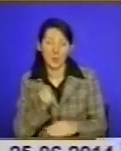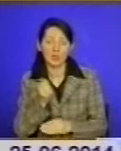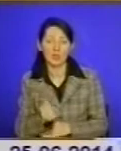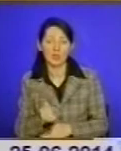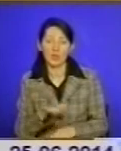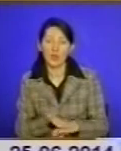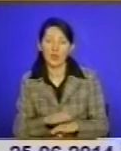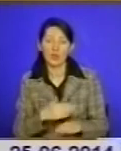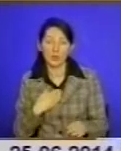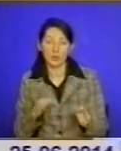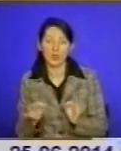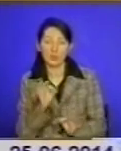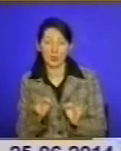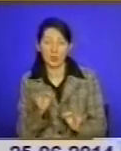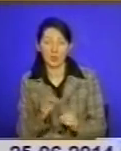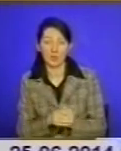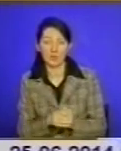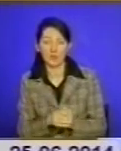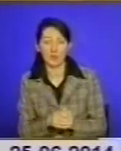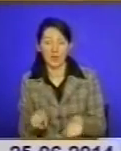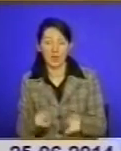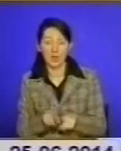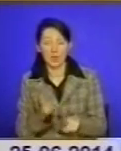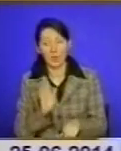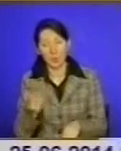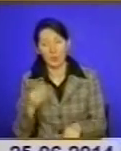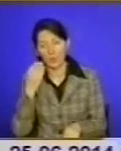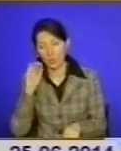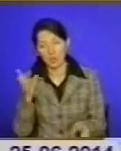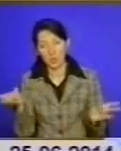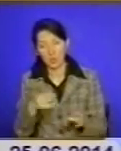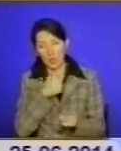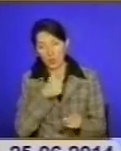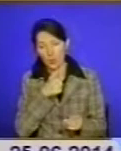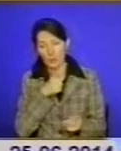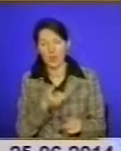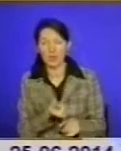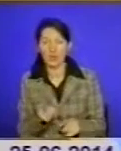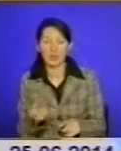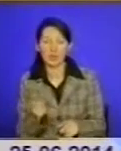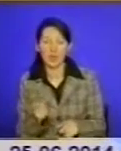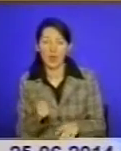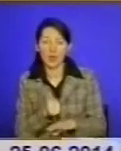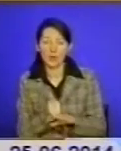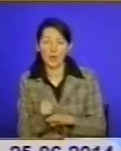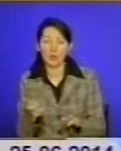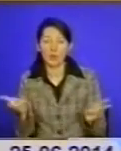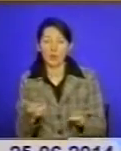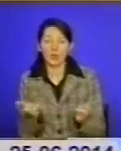важко мені судити, як от так би було б найкраще. Ну, але треба пробувати. Це саме головне, що потрібно, треба міняти ротацію